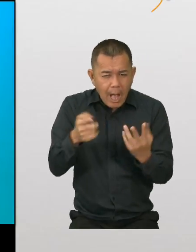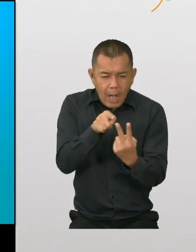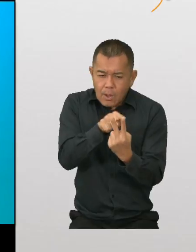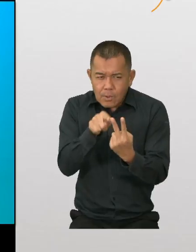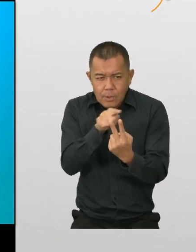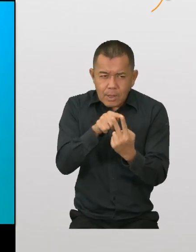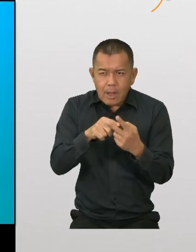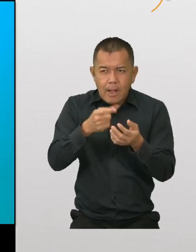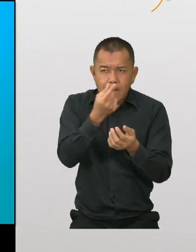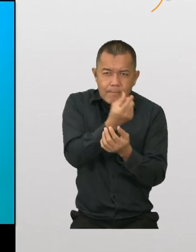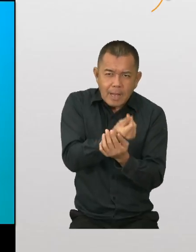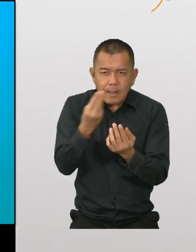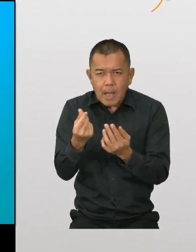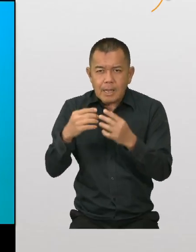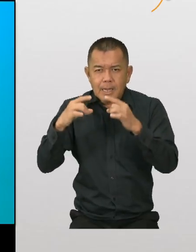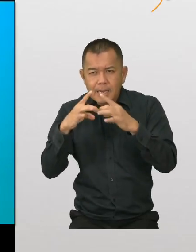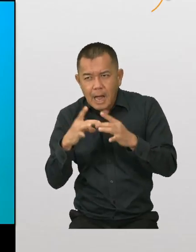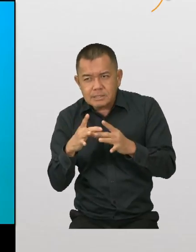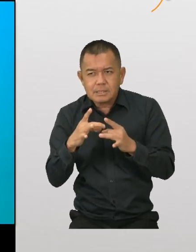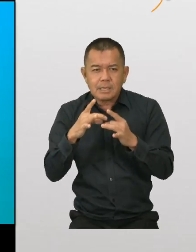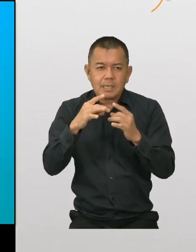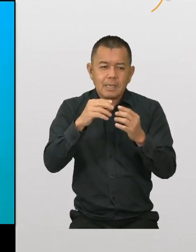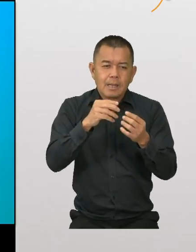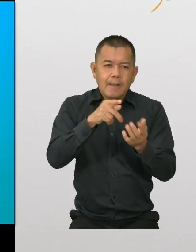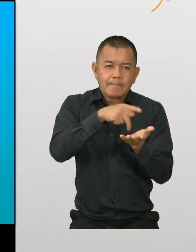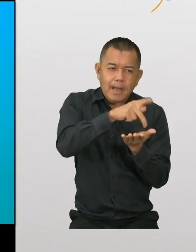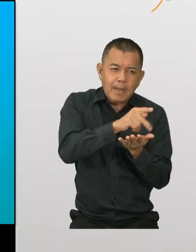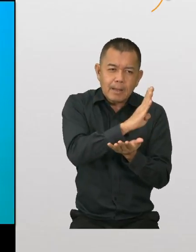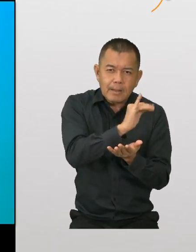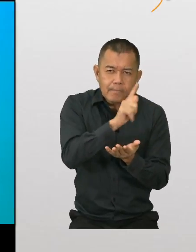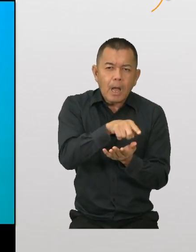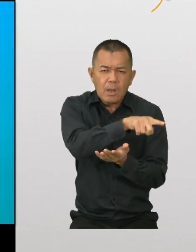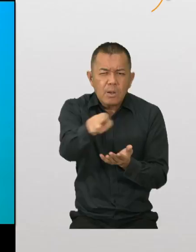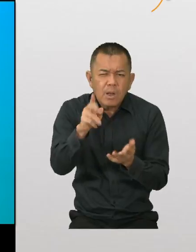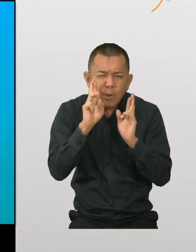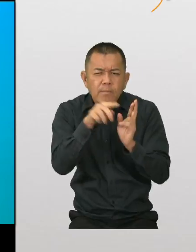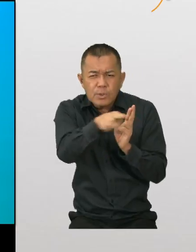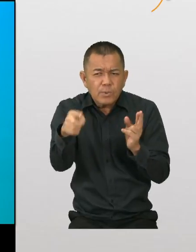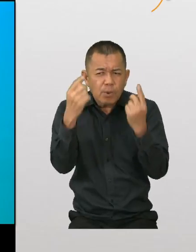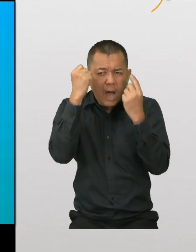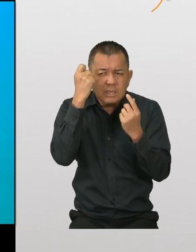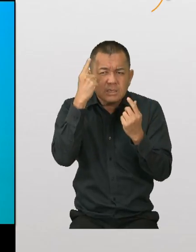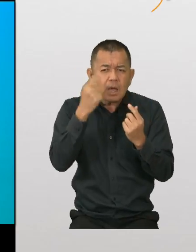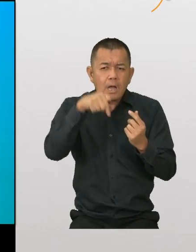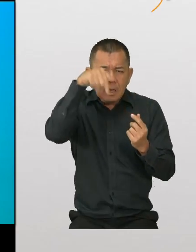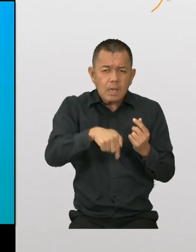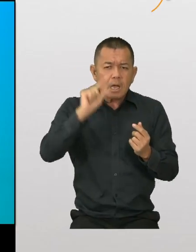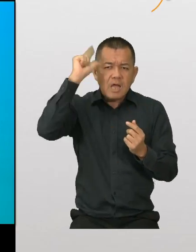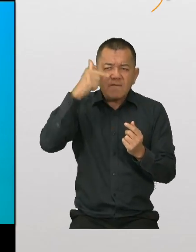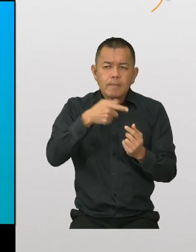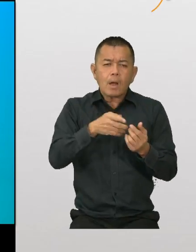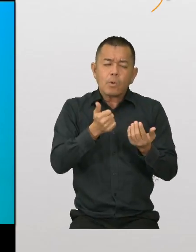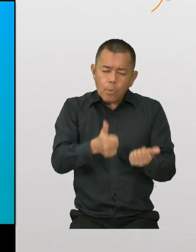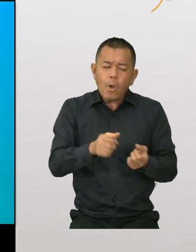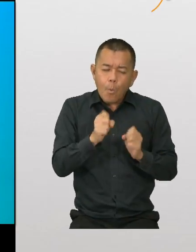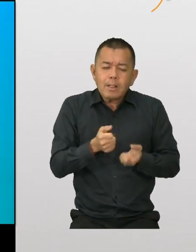I hope that people will understand that we have adopted the best approach to lessen the burden of Singaporeans. 人民为